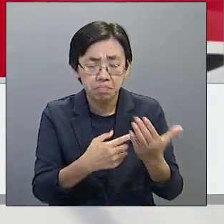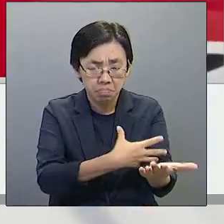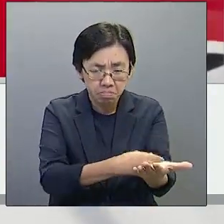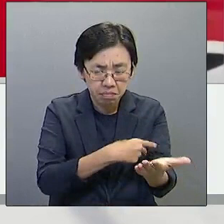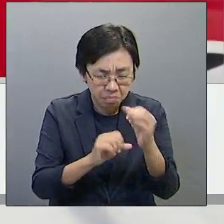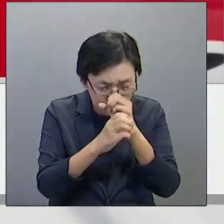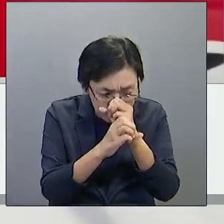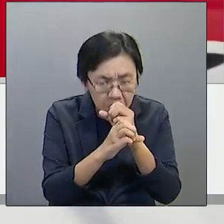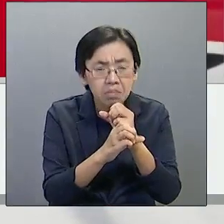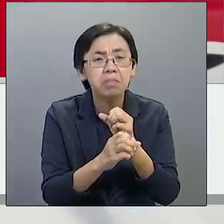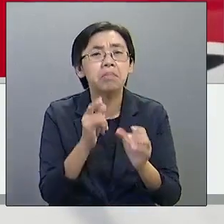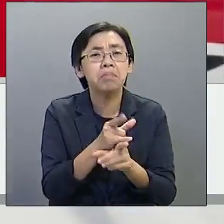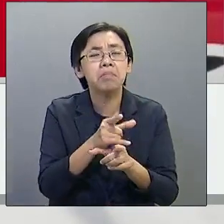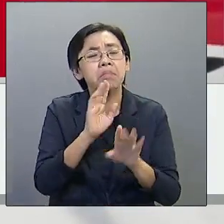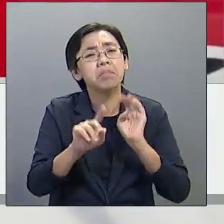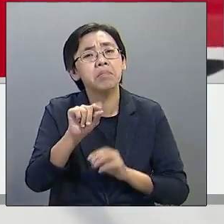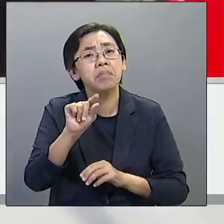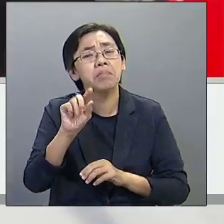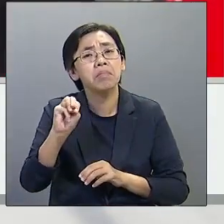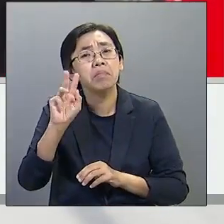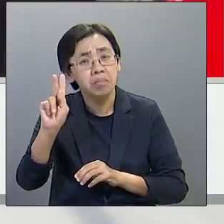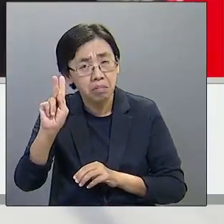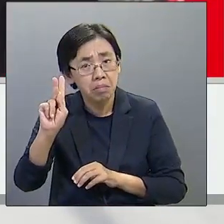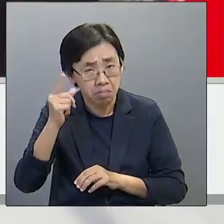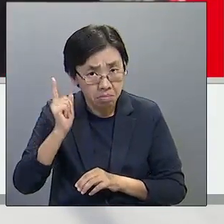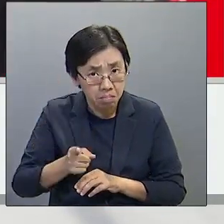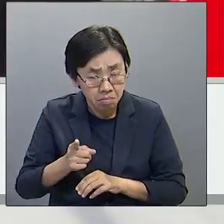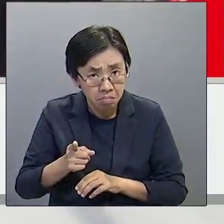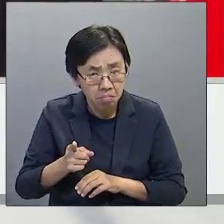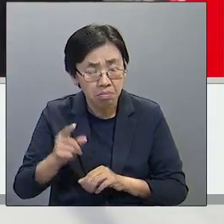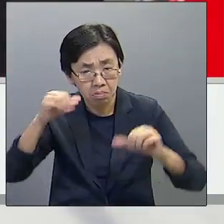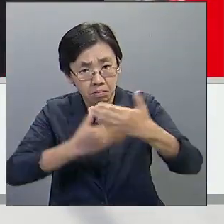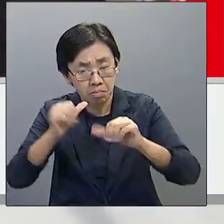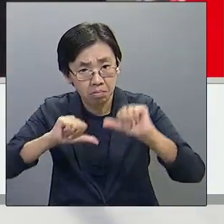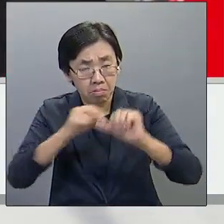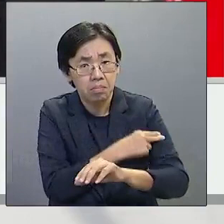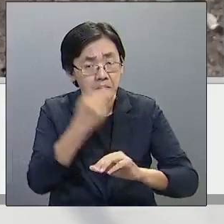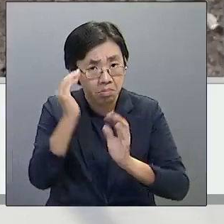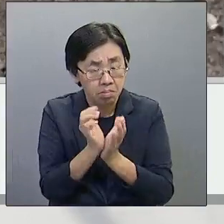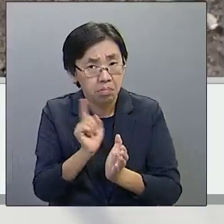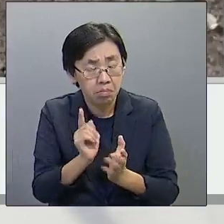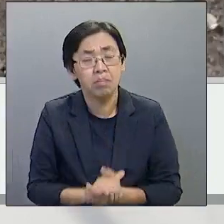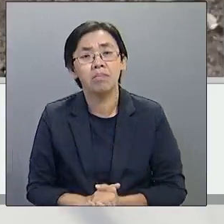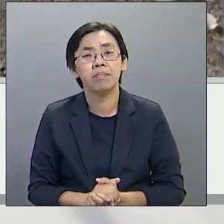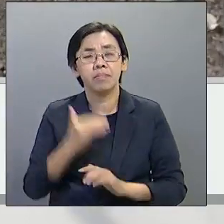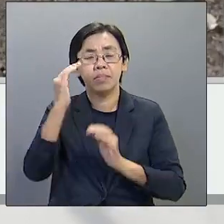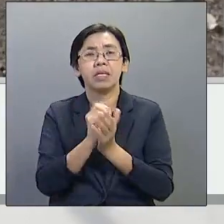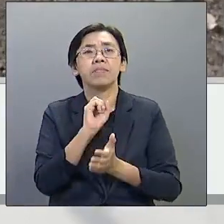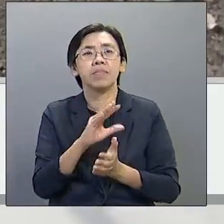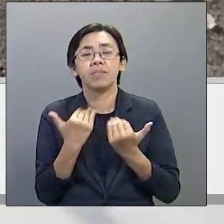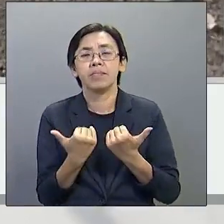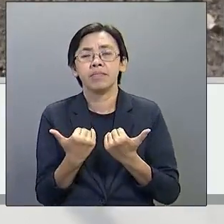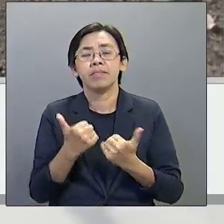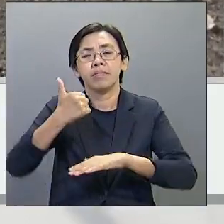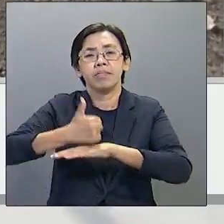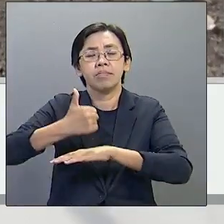ซ็นต์อันนี้ยืนยันแล้วหรือยังจากแลบของโรงพยาบาลตำรวจทางตำรวจจราจรนะคะก็บอกว่าตอนนี้เนี่ยทางผู้บังคับการ